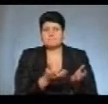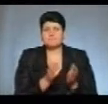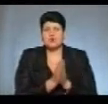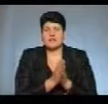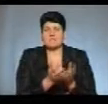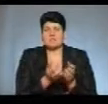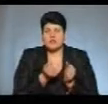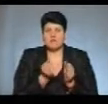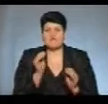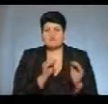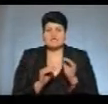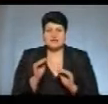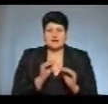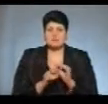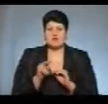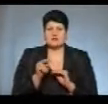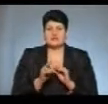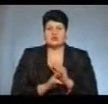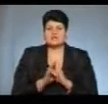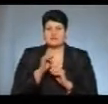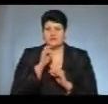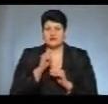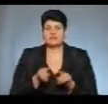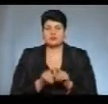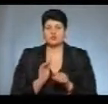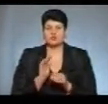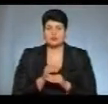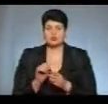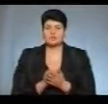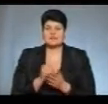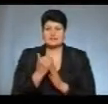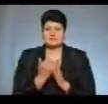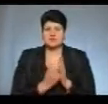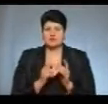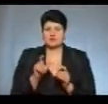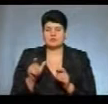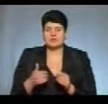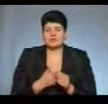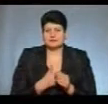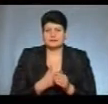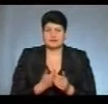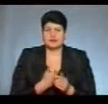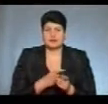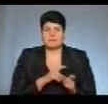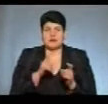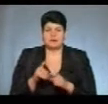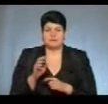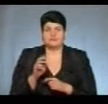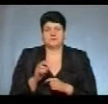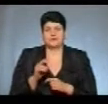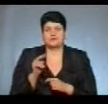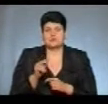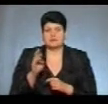складу Православної церкви України. Також додаток до документа – список людей, які виявили бажання перейти до ПЦУ.